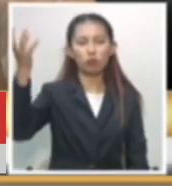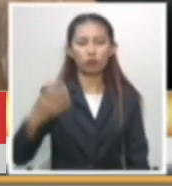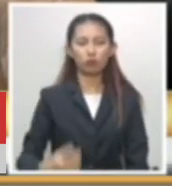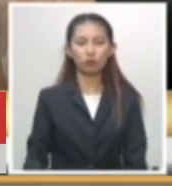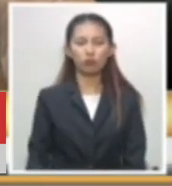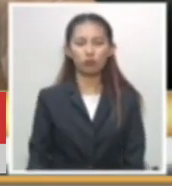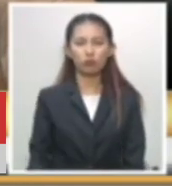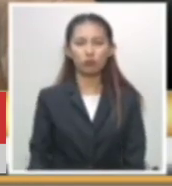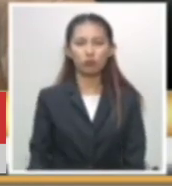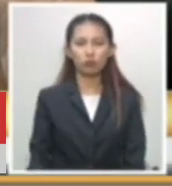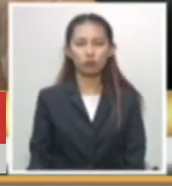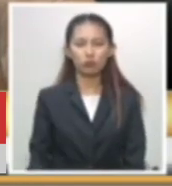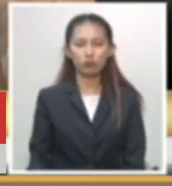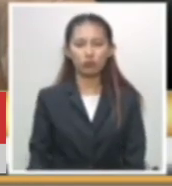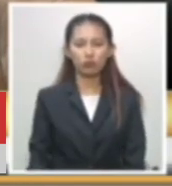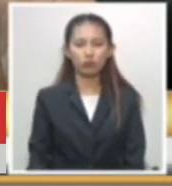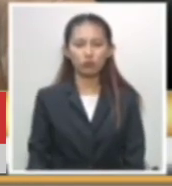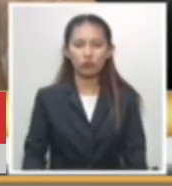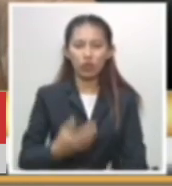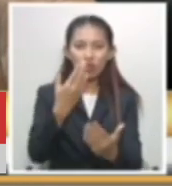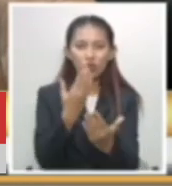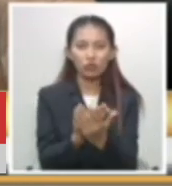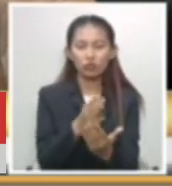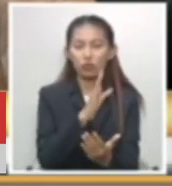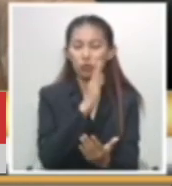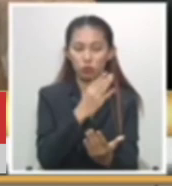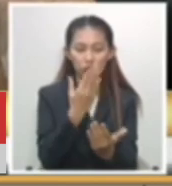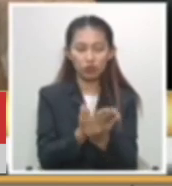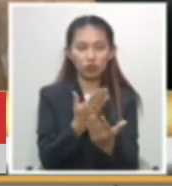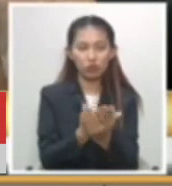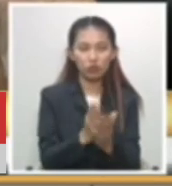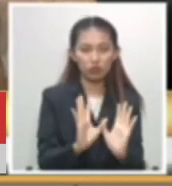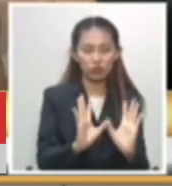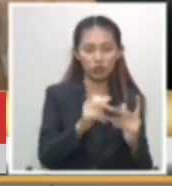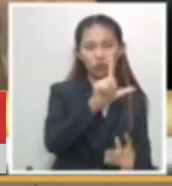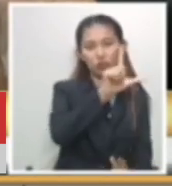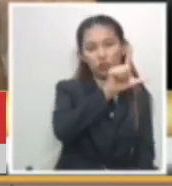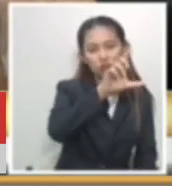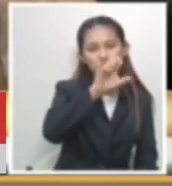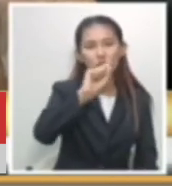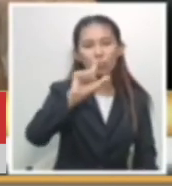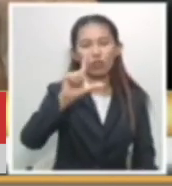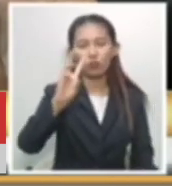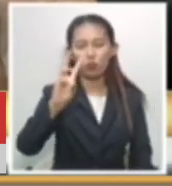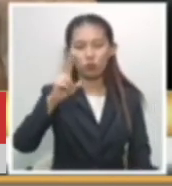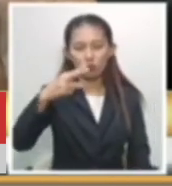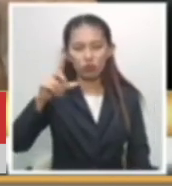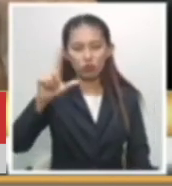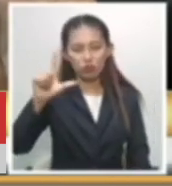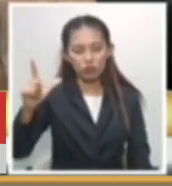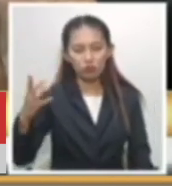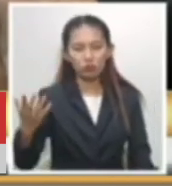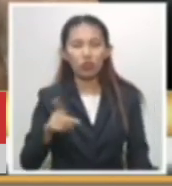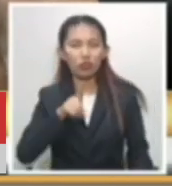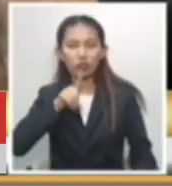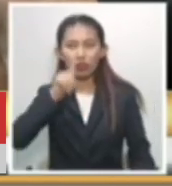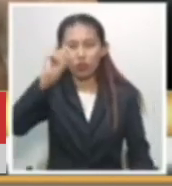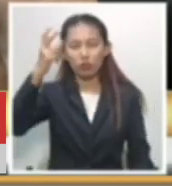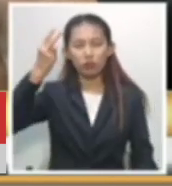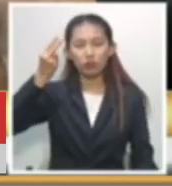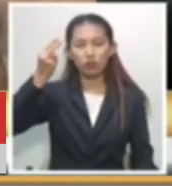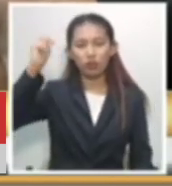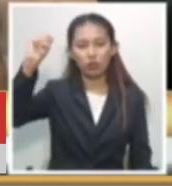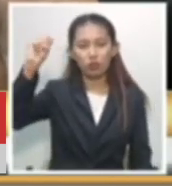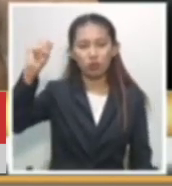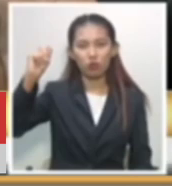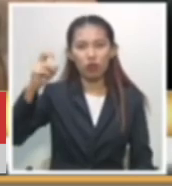หลังจากใช้งบประมาณยอดนี้ 760,000 กว่าล้านเนี่ยผมถามท่านนายกรัฐมนตรีจ